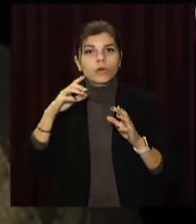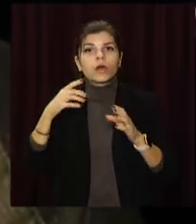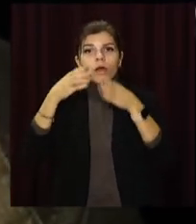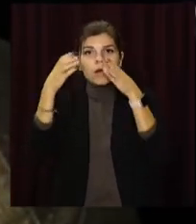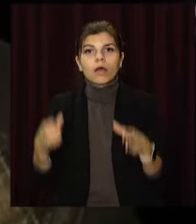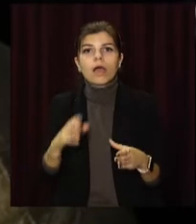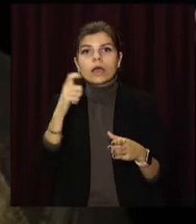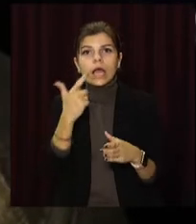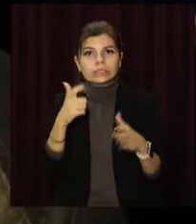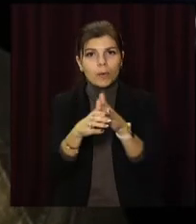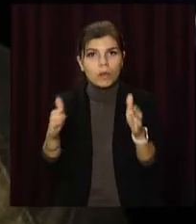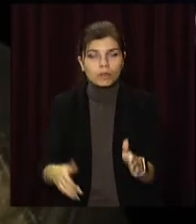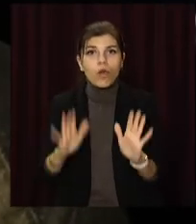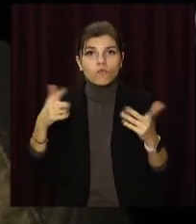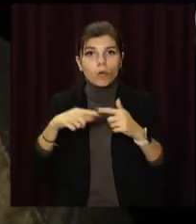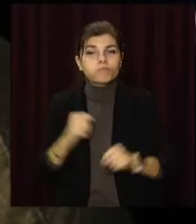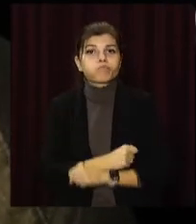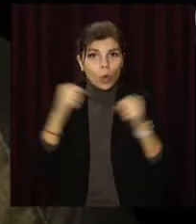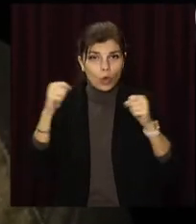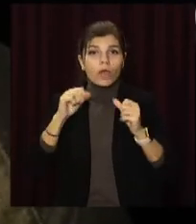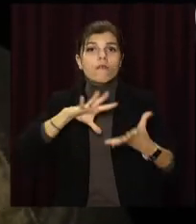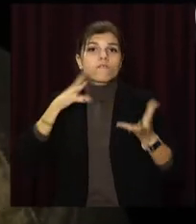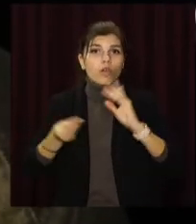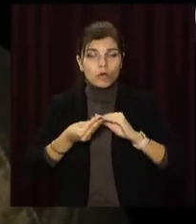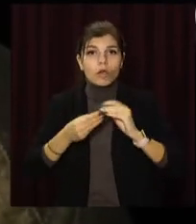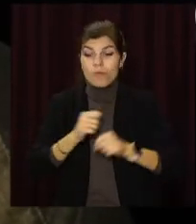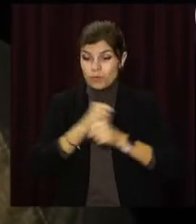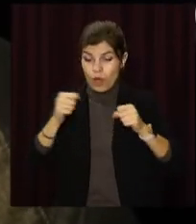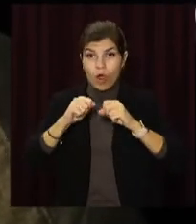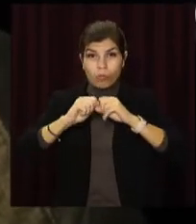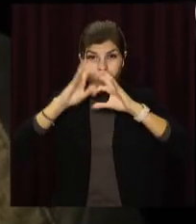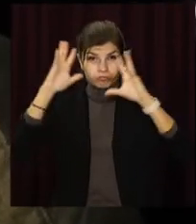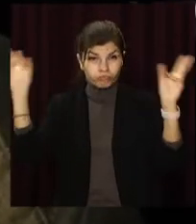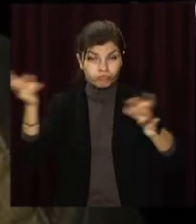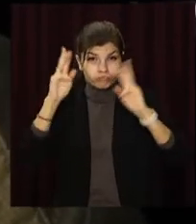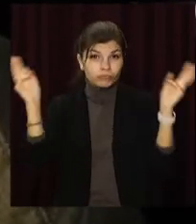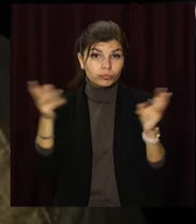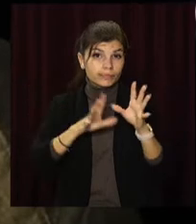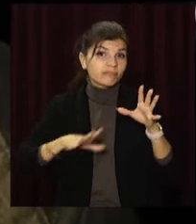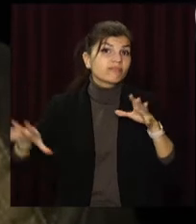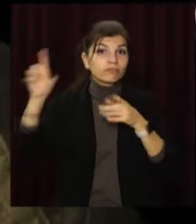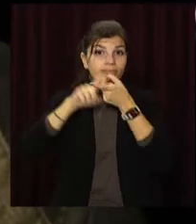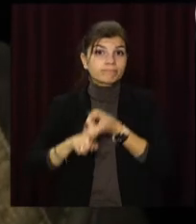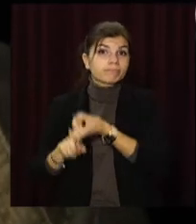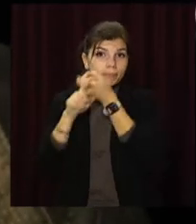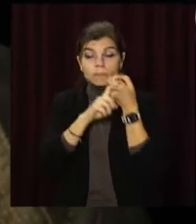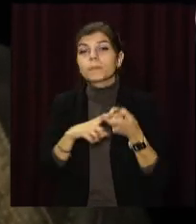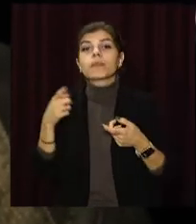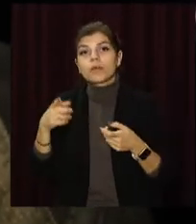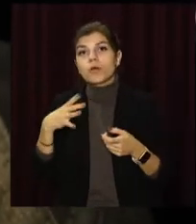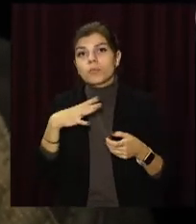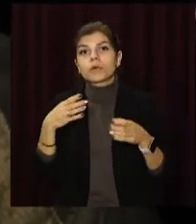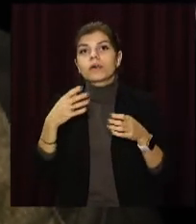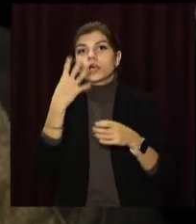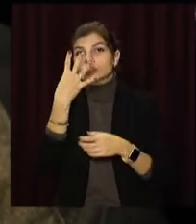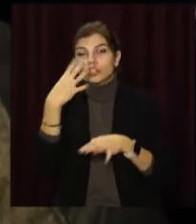балони. Один з них вибухнув, в результаті чого відбулося руйнування несучих конструкцій житлового будинку. До місця пожежі було залучено 4